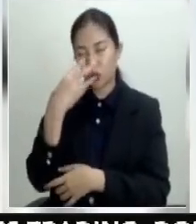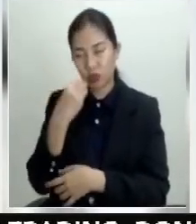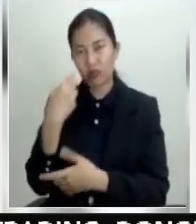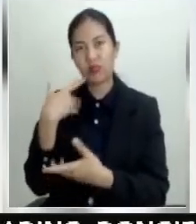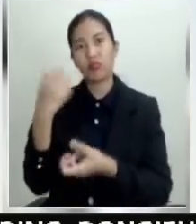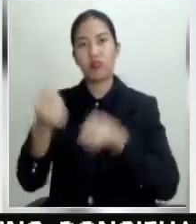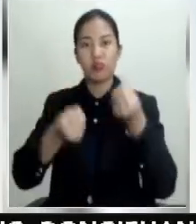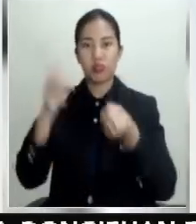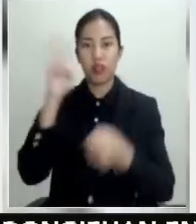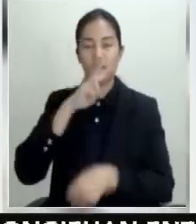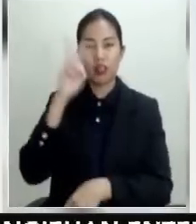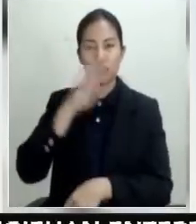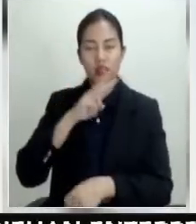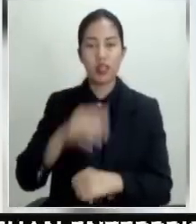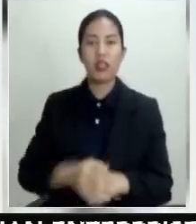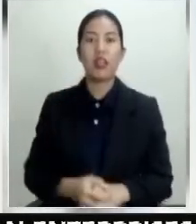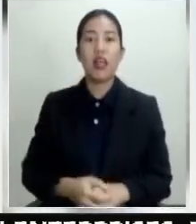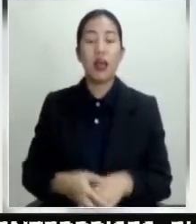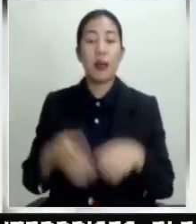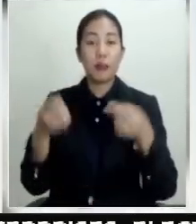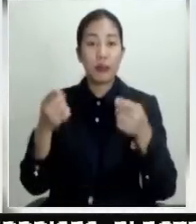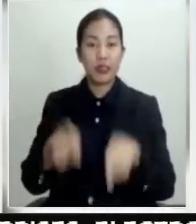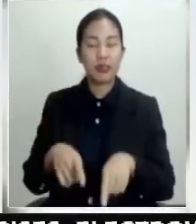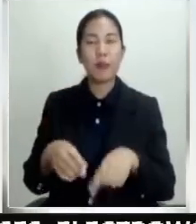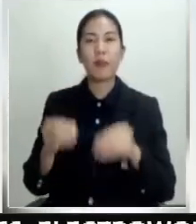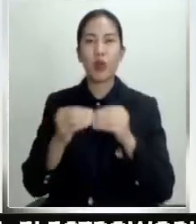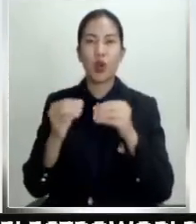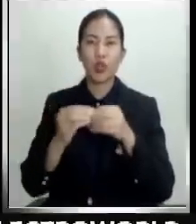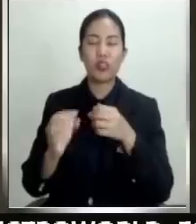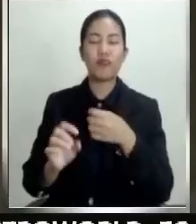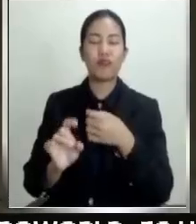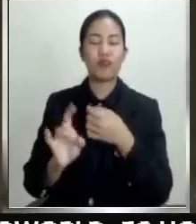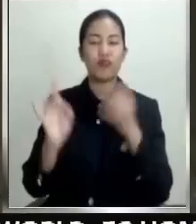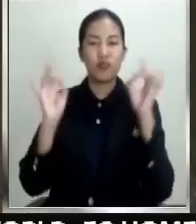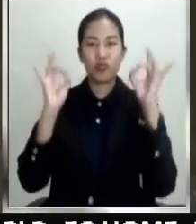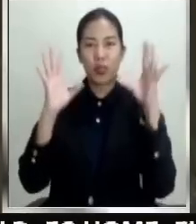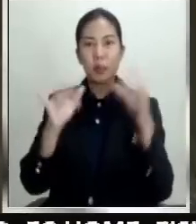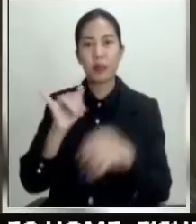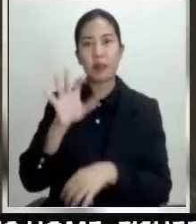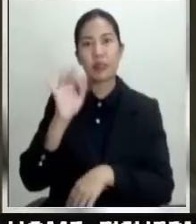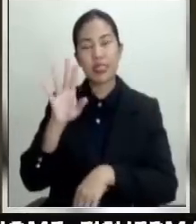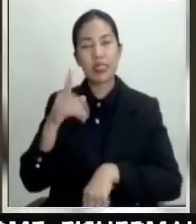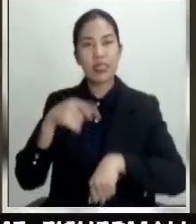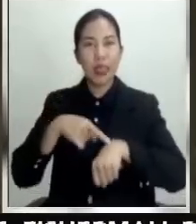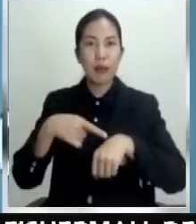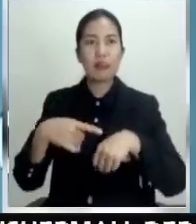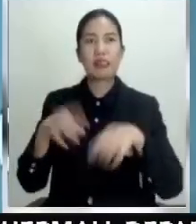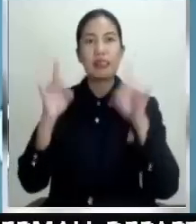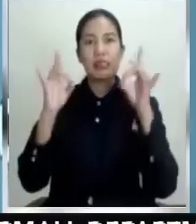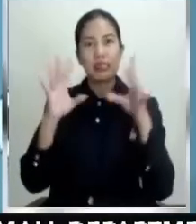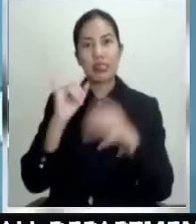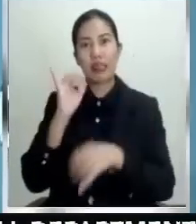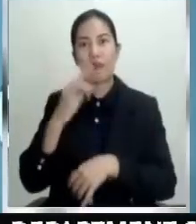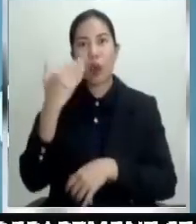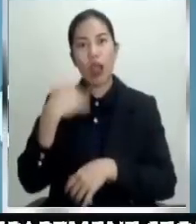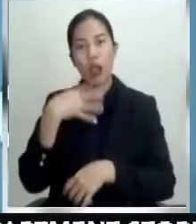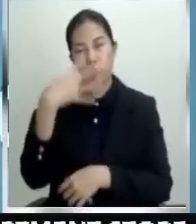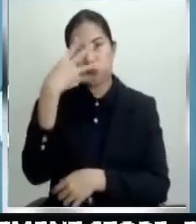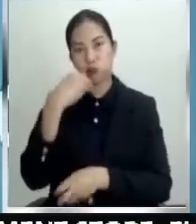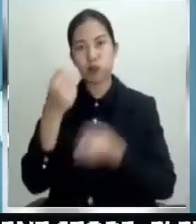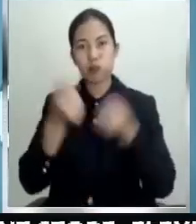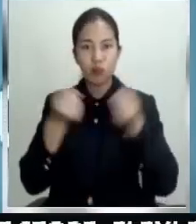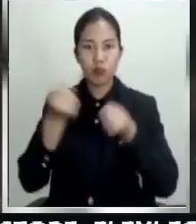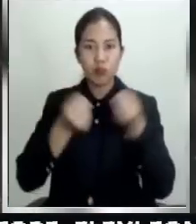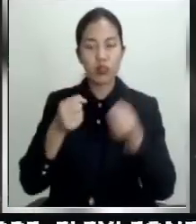tulog pababa ay tumataas ng hanggang 15 beses. Sa Metro Manila, kaunti ang naitatalang aksidente